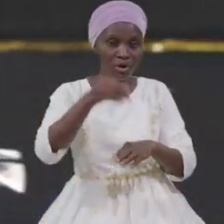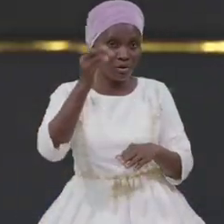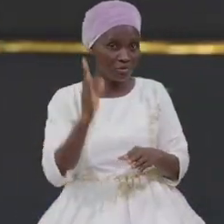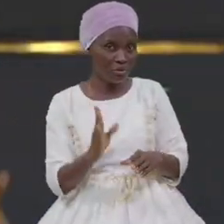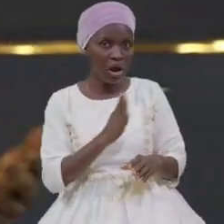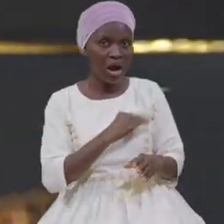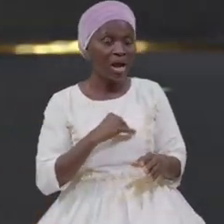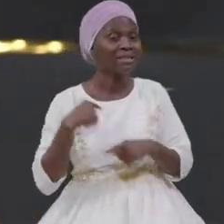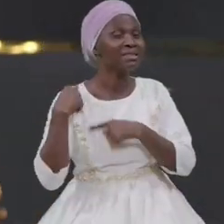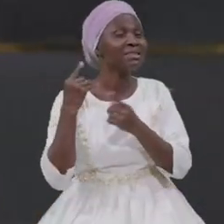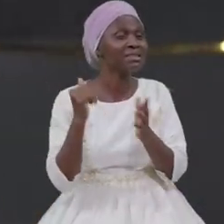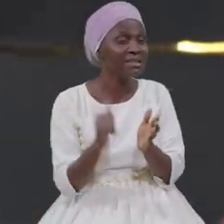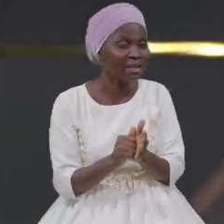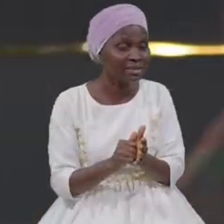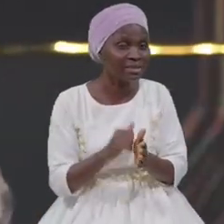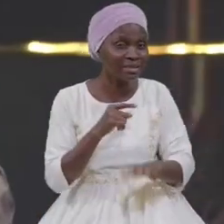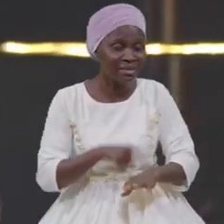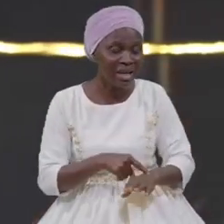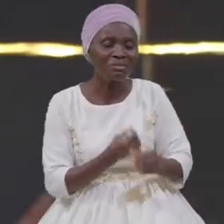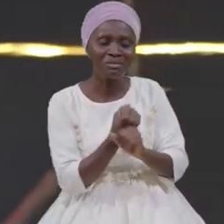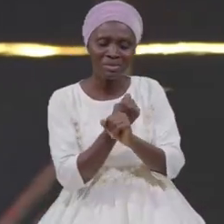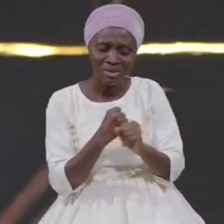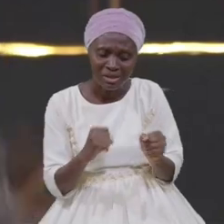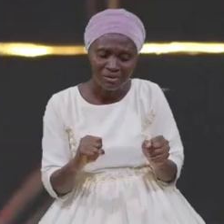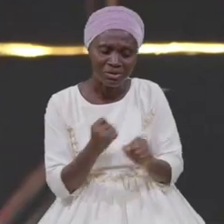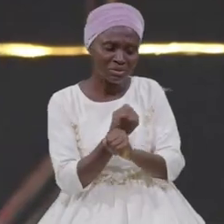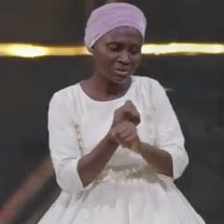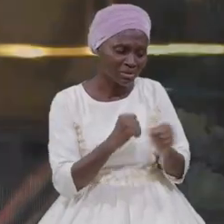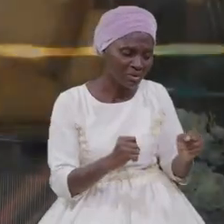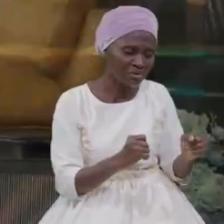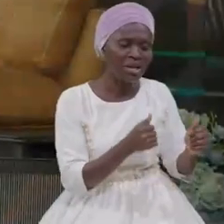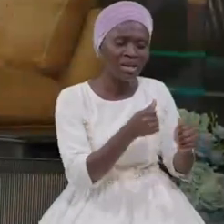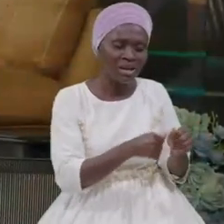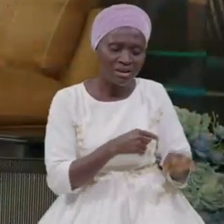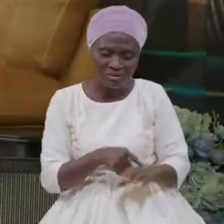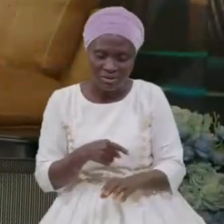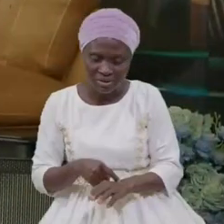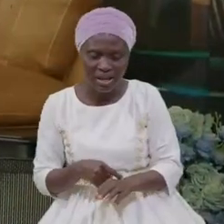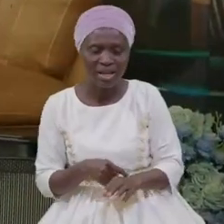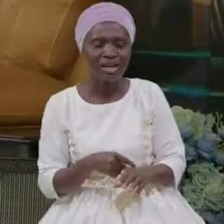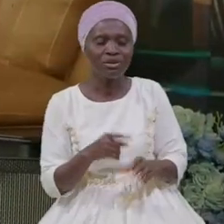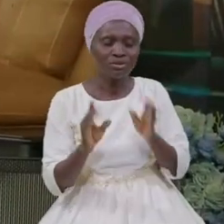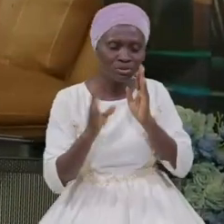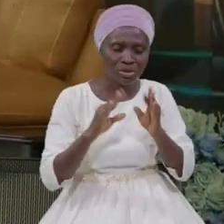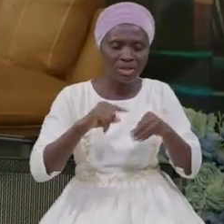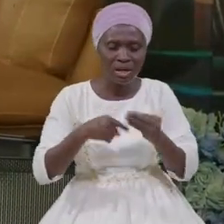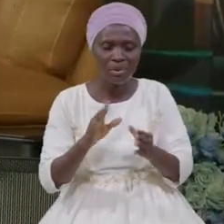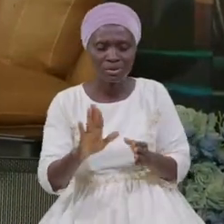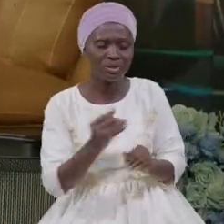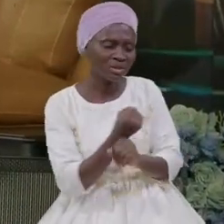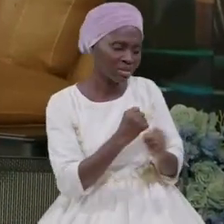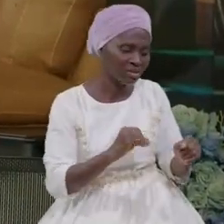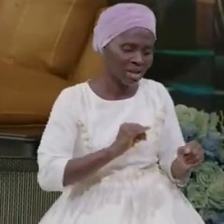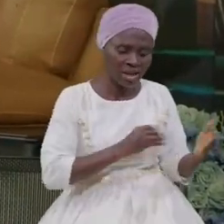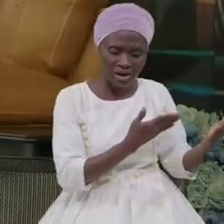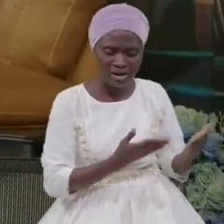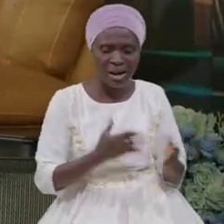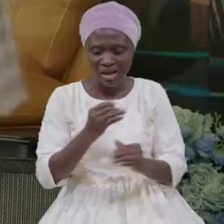tu trimballes ça à tout moment. Oh Dieu, affermi mon salut. Oh, améliore mon salut, purge mon